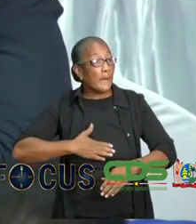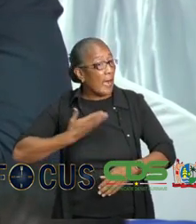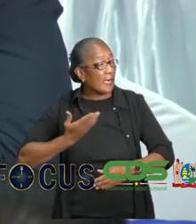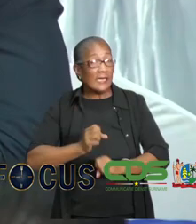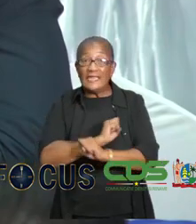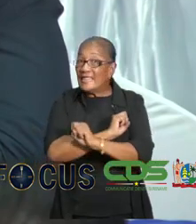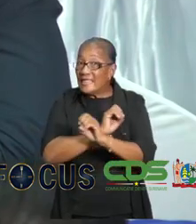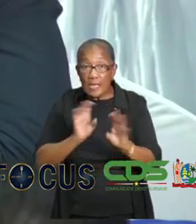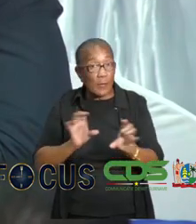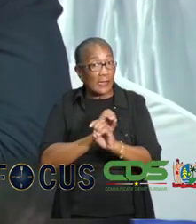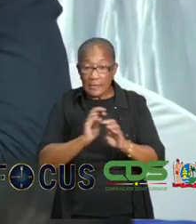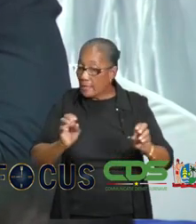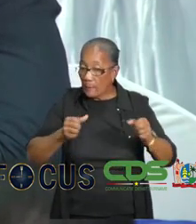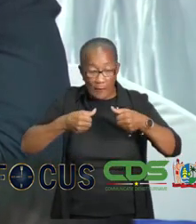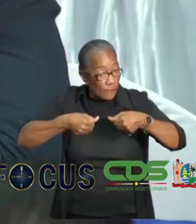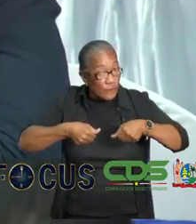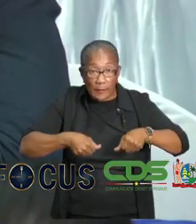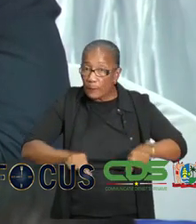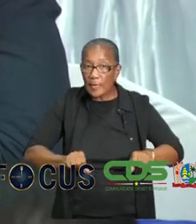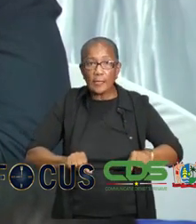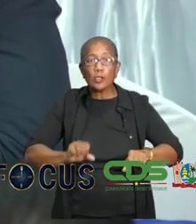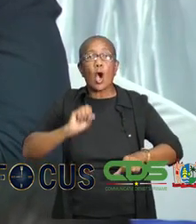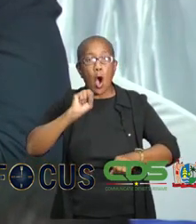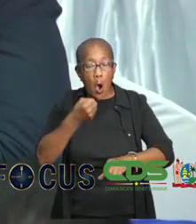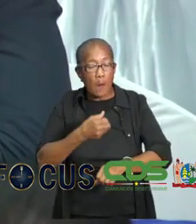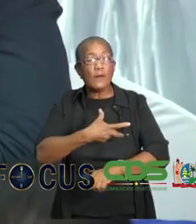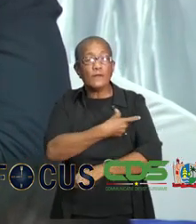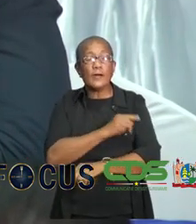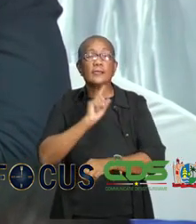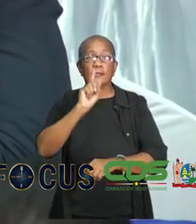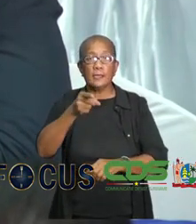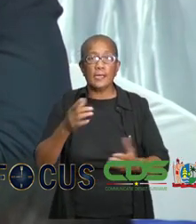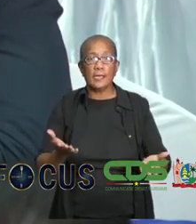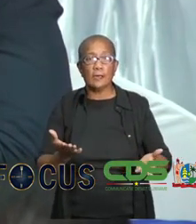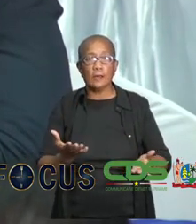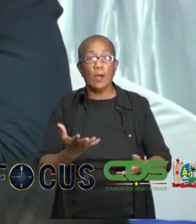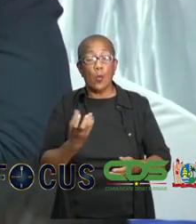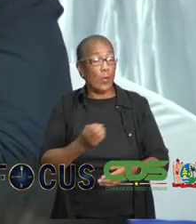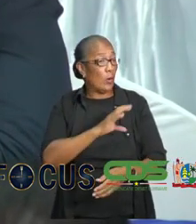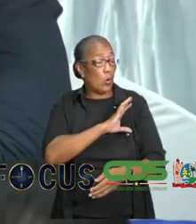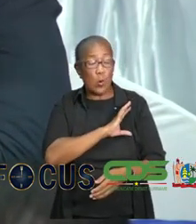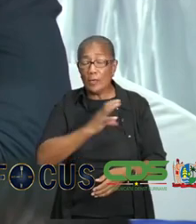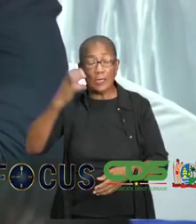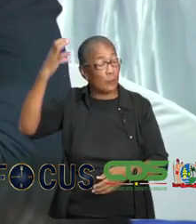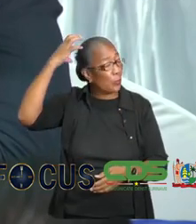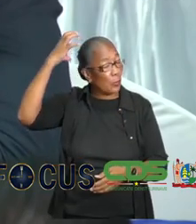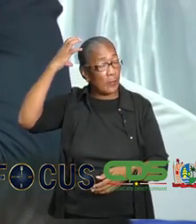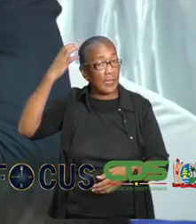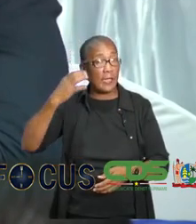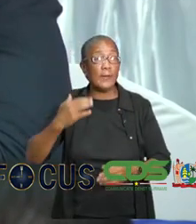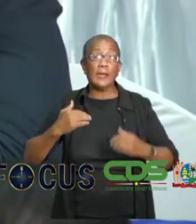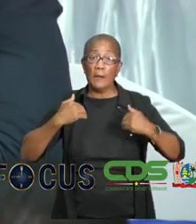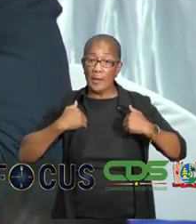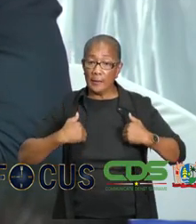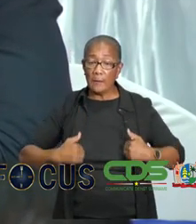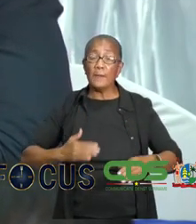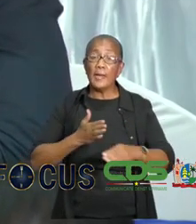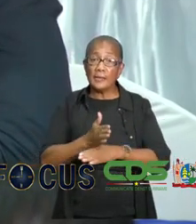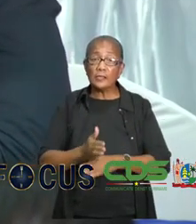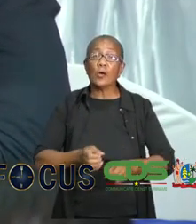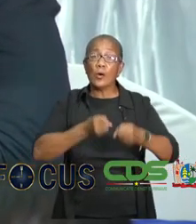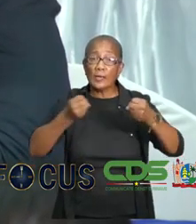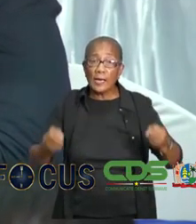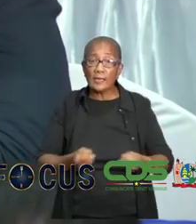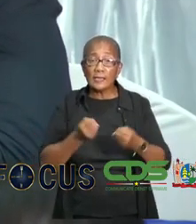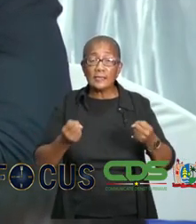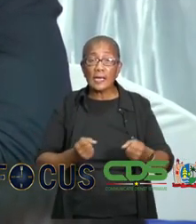ook gesteld dat te rapporteren aan het ministerie van Arbeid, omdat wij ook geen problemen willen hebben met de mensenrechtenorganisaties. Dus